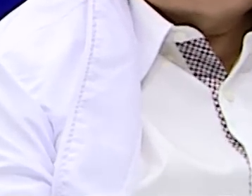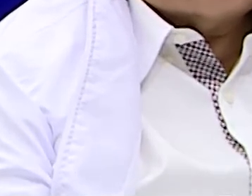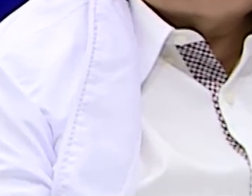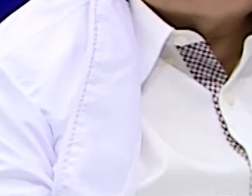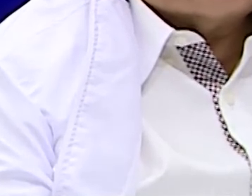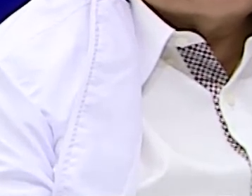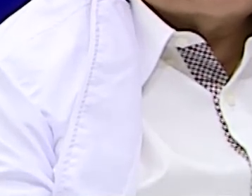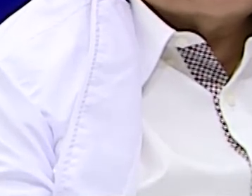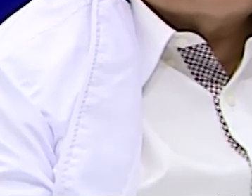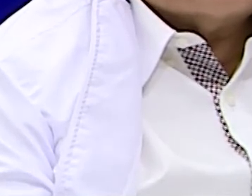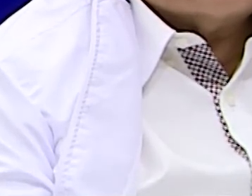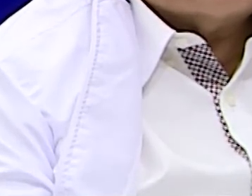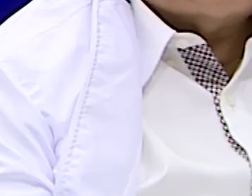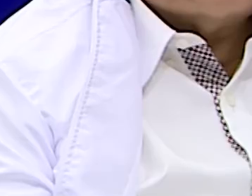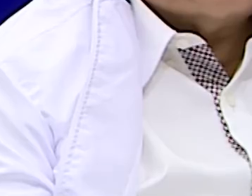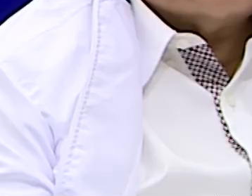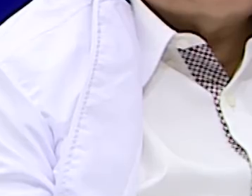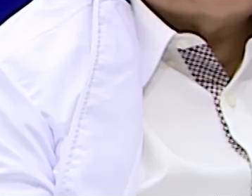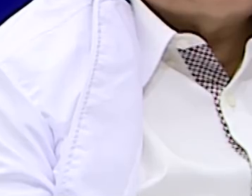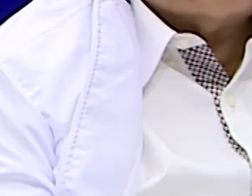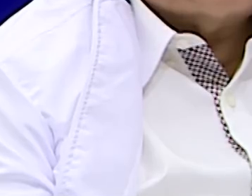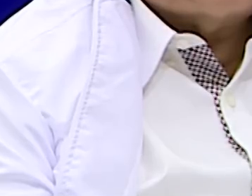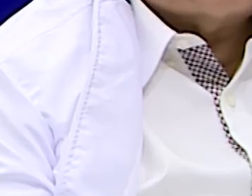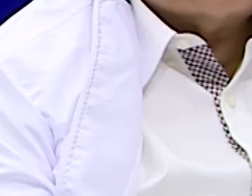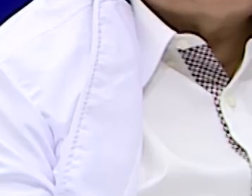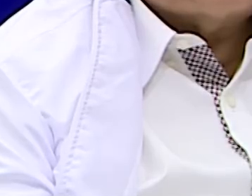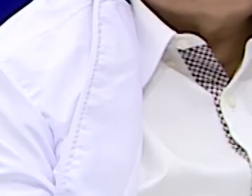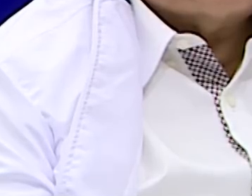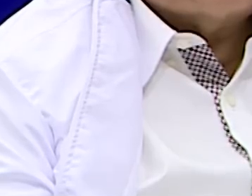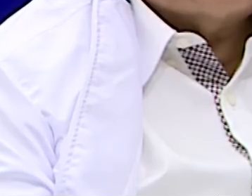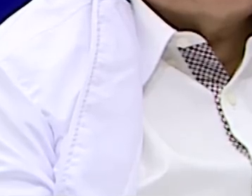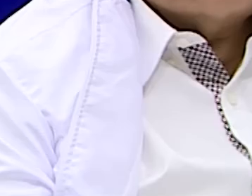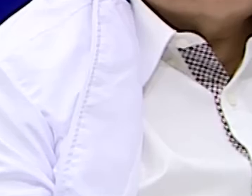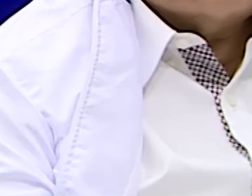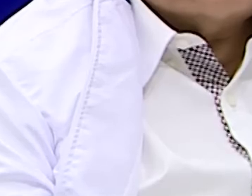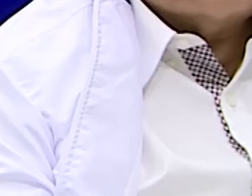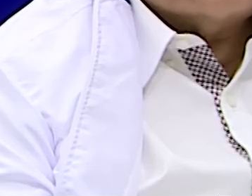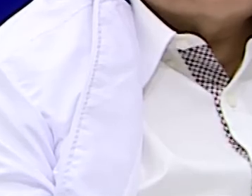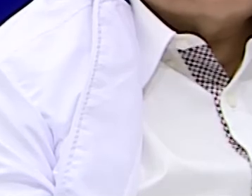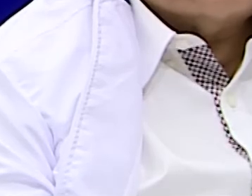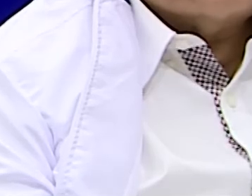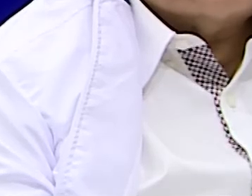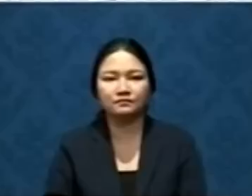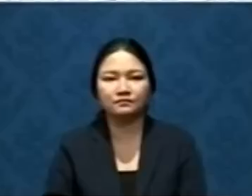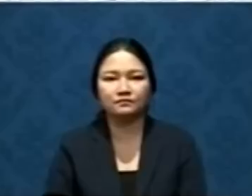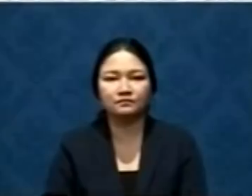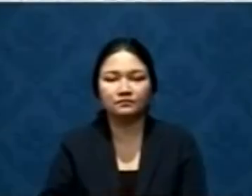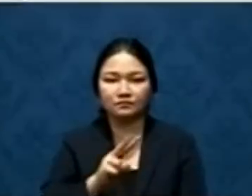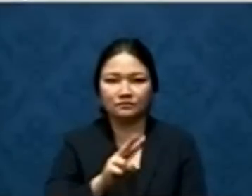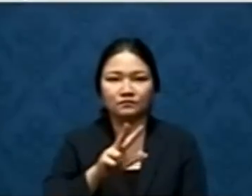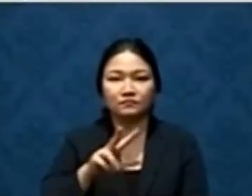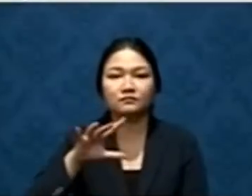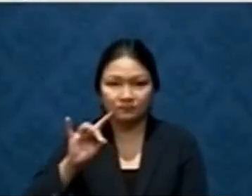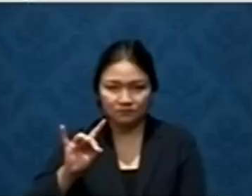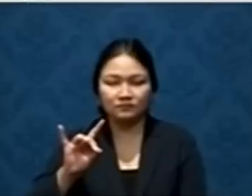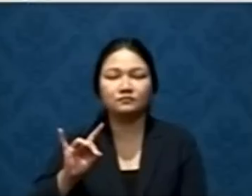ขอให้ทุกคนแบบว่ายอมรับความตั้งใจการทำงานของเขาอะไรเงี้ย เจตนาดีเจตนาบริสุทธิ ์เหมือนทั้งประเทศนี้ทุกค